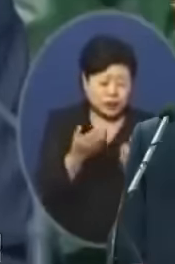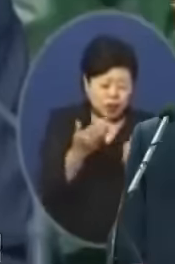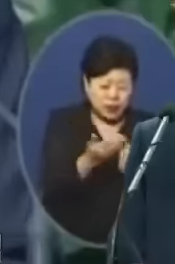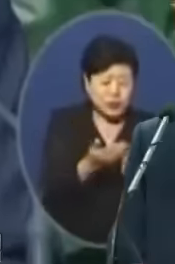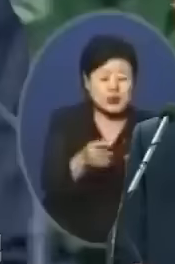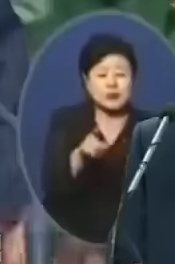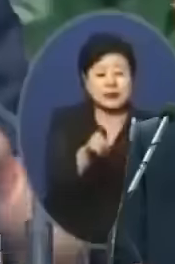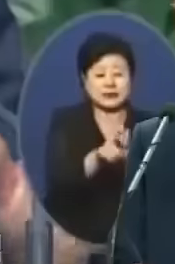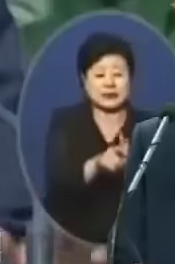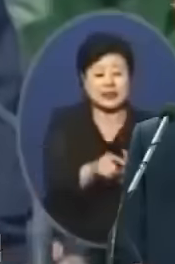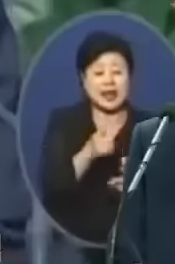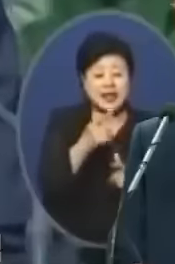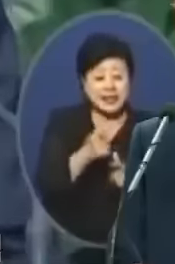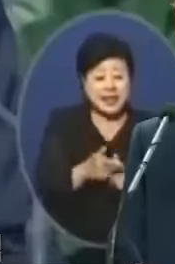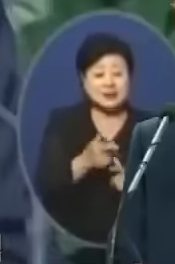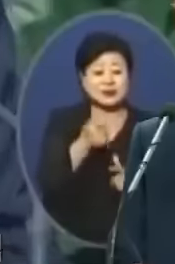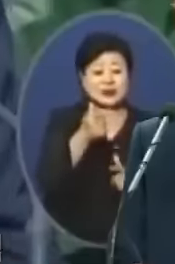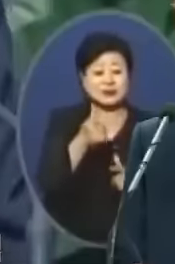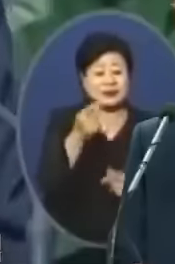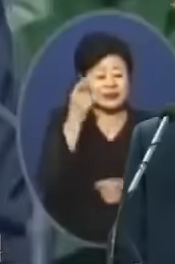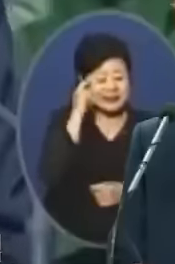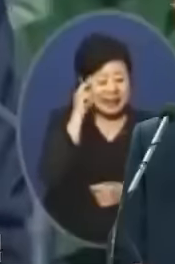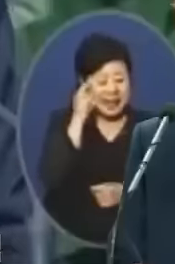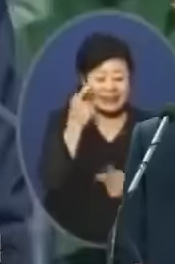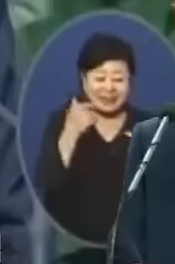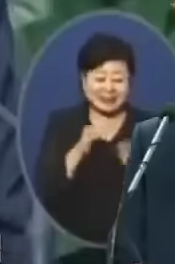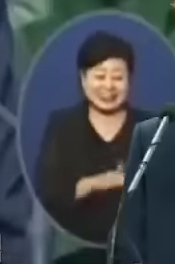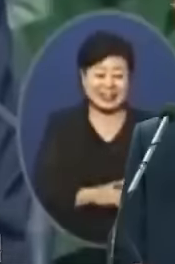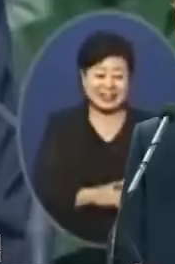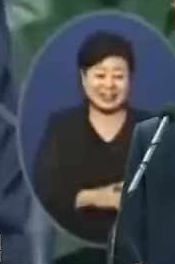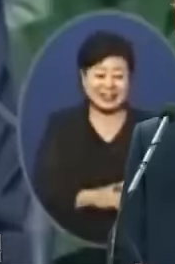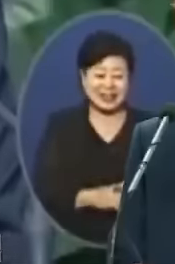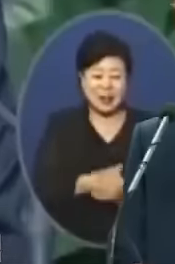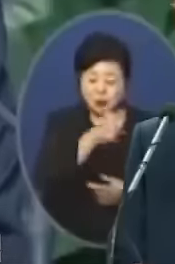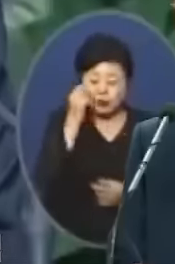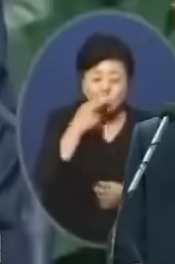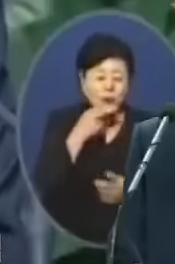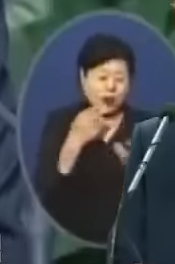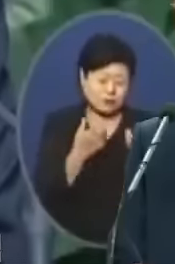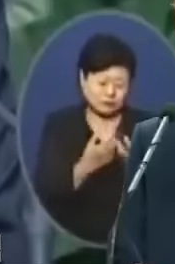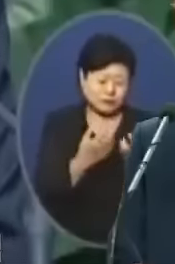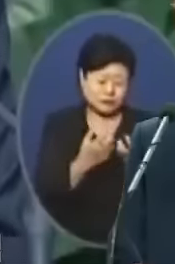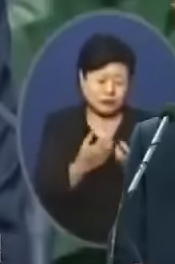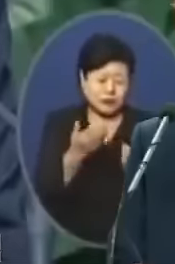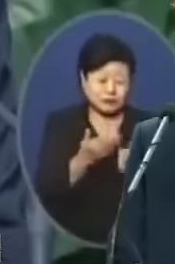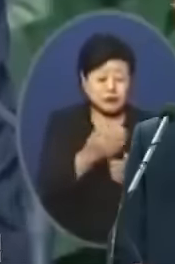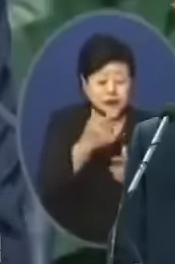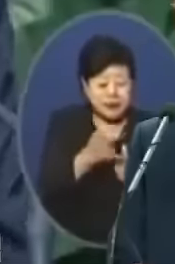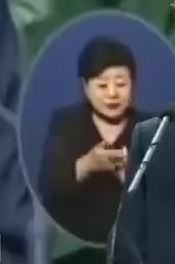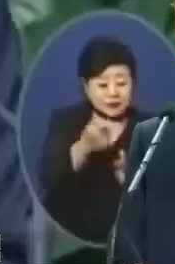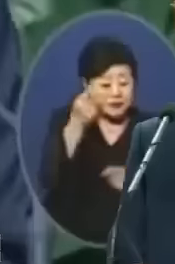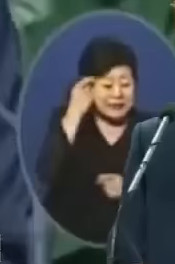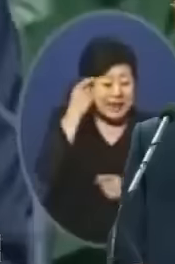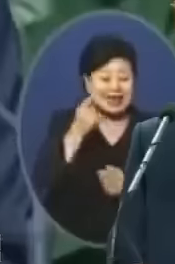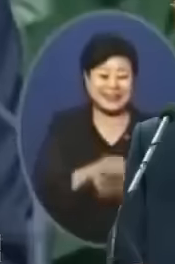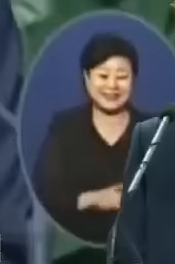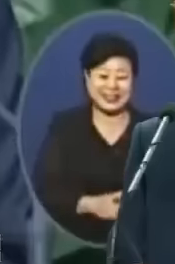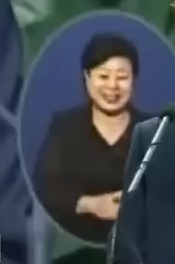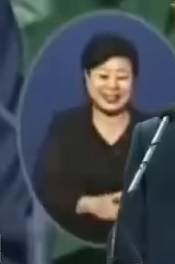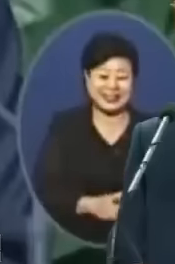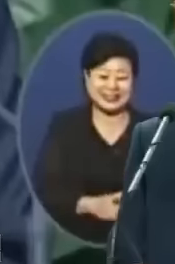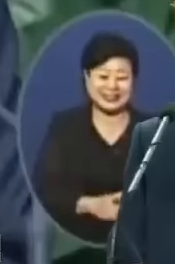얻게 하느라. 그러므로 예수님을 생각할 때 언제나 모자람이 없이 풍성하게 주시는 예수님으로 생각을 해야 되는